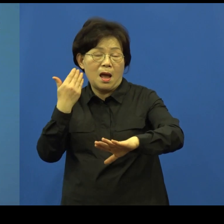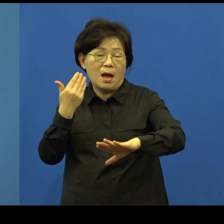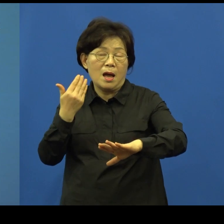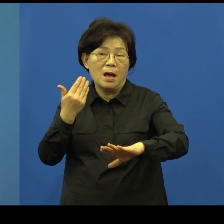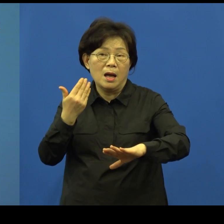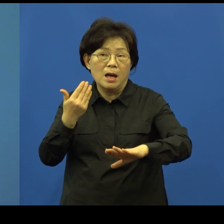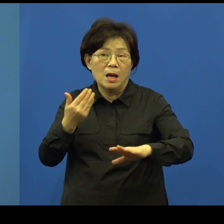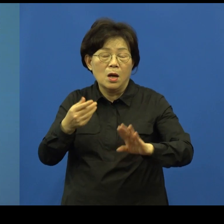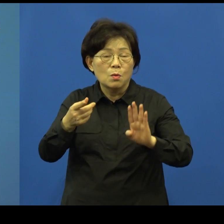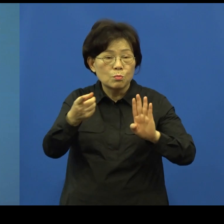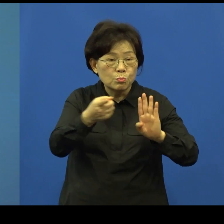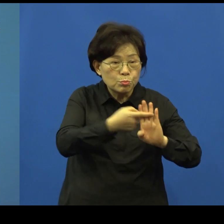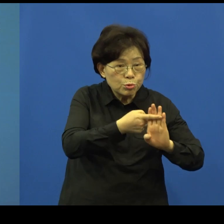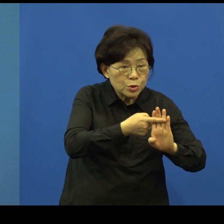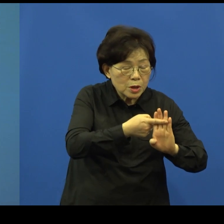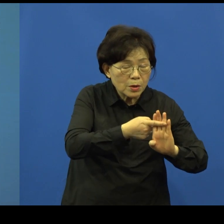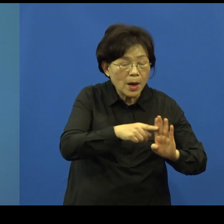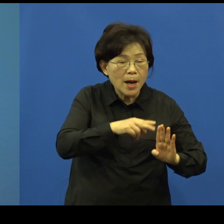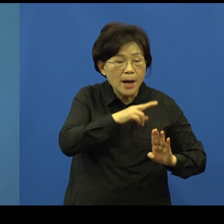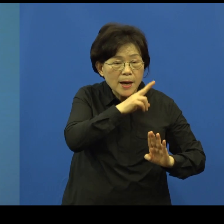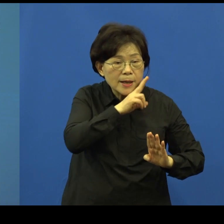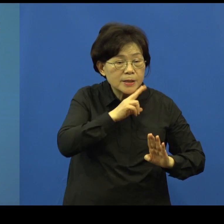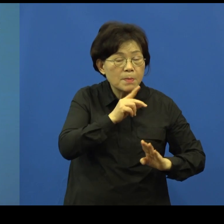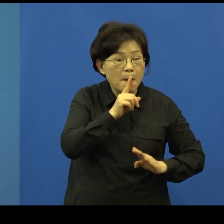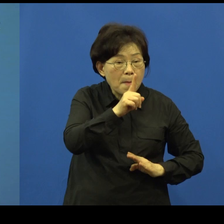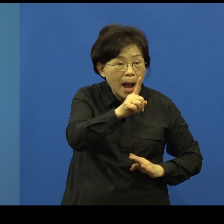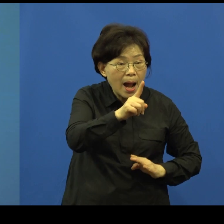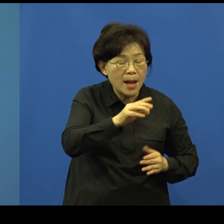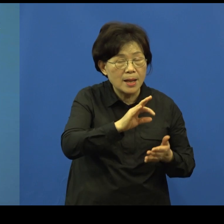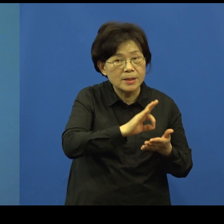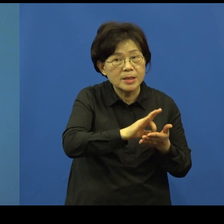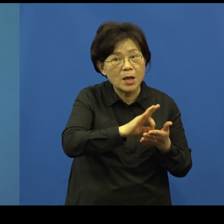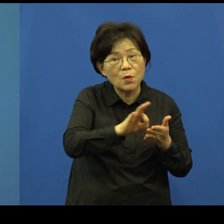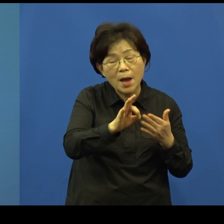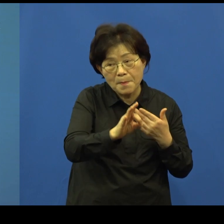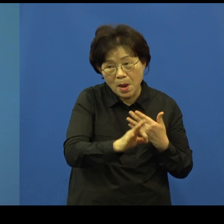그래서 여러분, 부정과 의심의 언어를 써보세요.